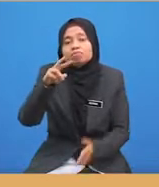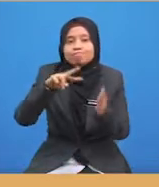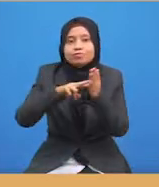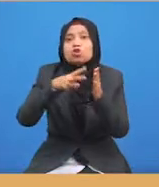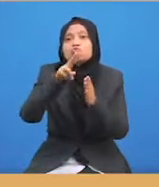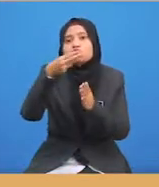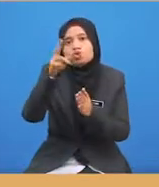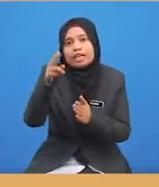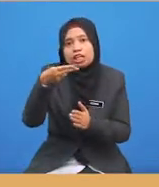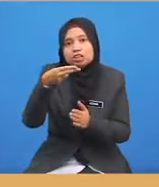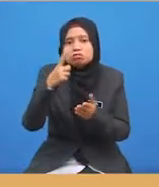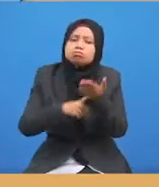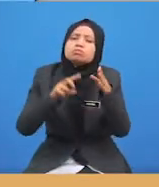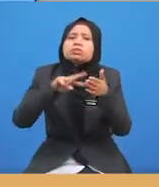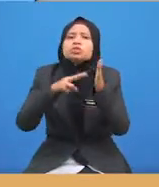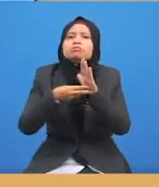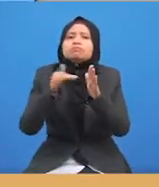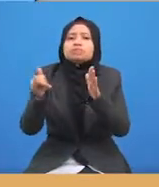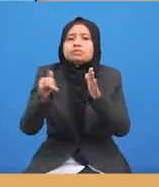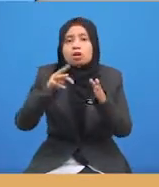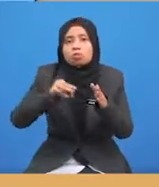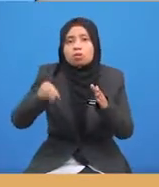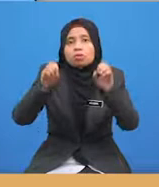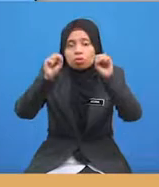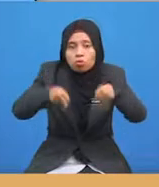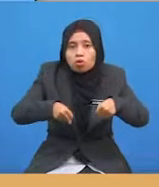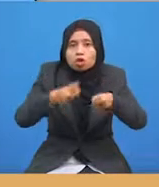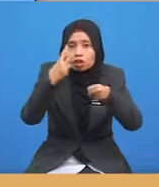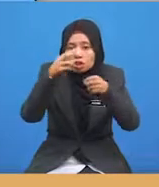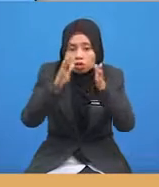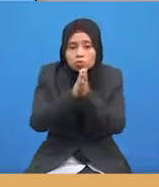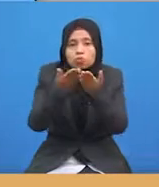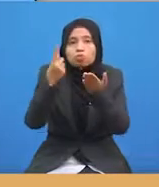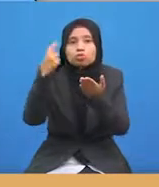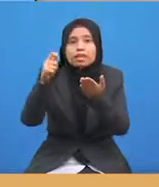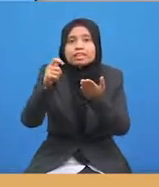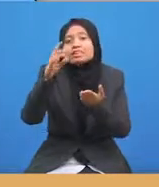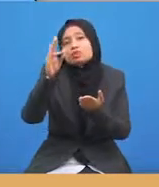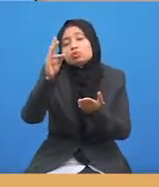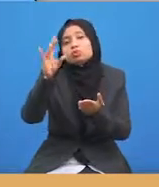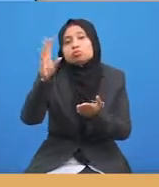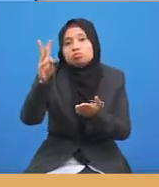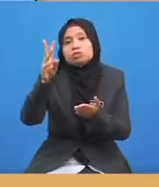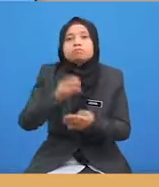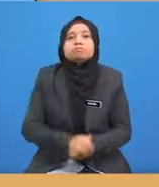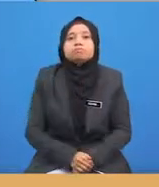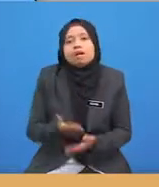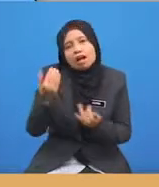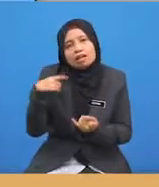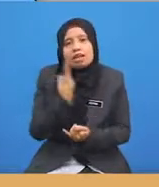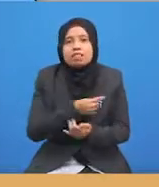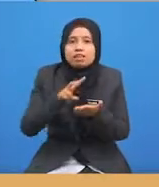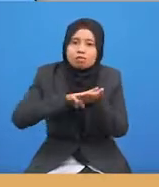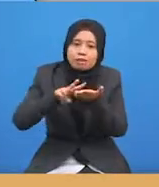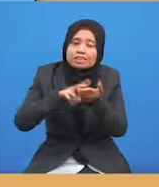Apakah maksud hadarah dan hadari? Murid-murid boleh rujuk buku teks muka surat 76. Mari kita